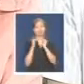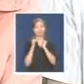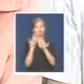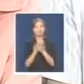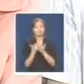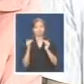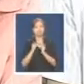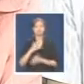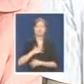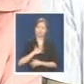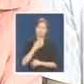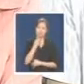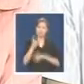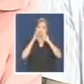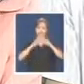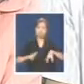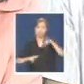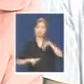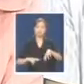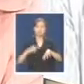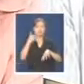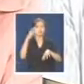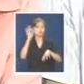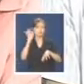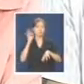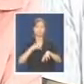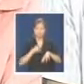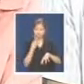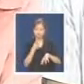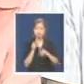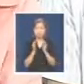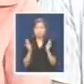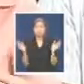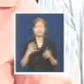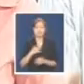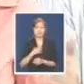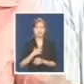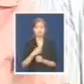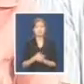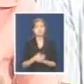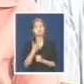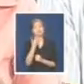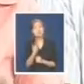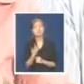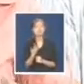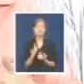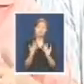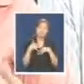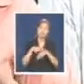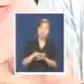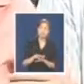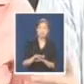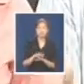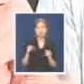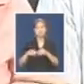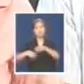อยากเห็นตรงปาว่าเราไม่ต้องการที่จะมาสร้างกำไรในส่วนตรงป๊าเราต้องการให้ตรงฟ้าท่านที่ร่วมบุญอาการของผู้